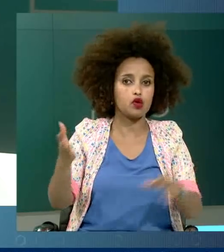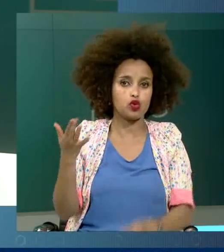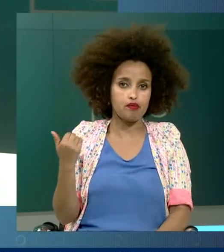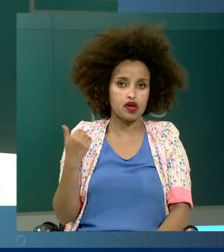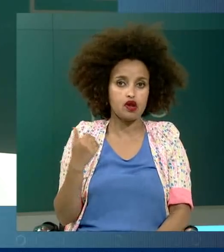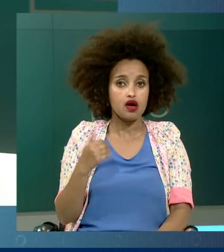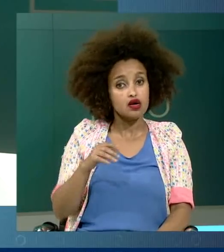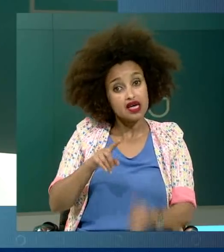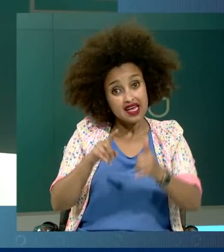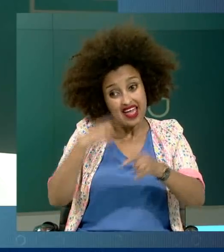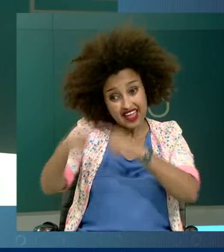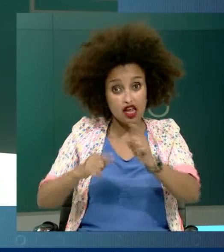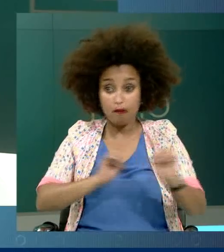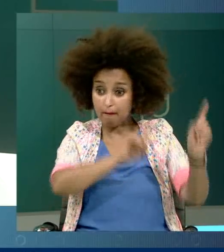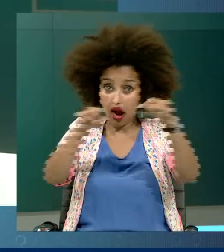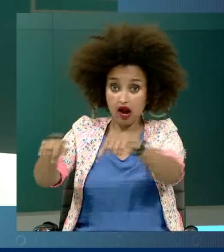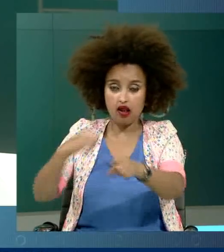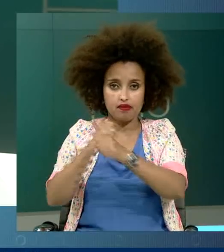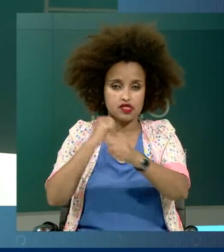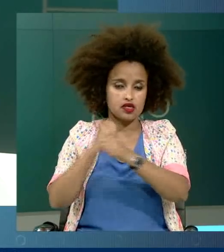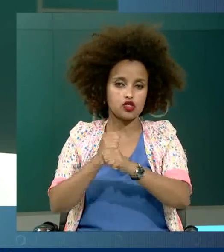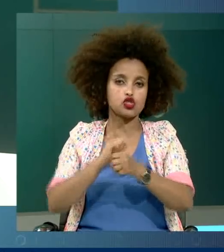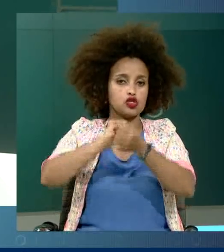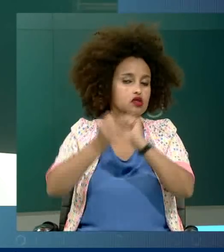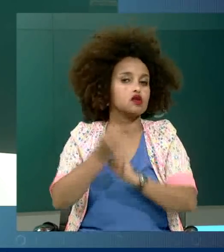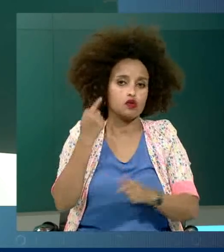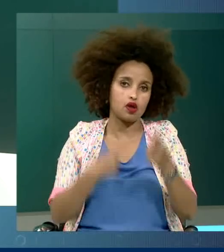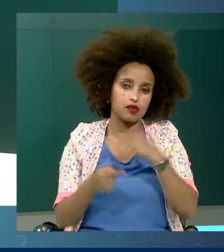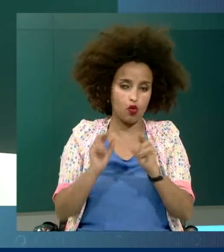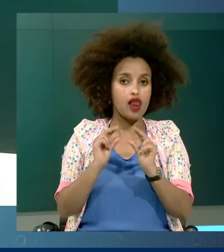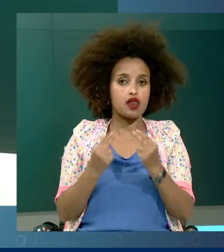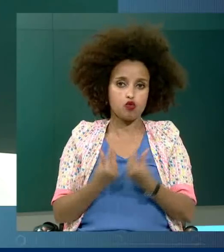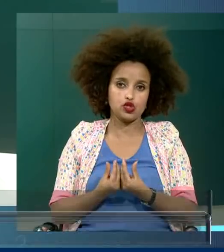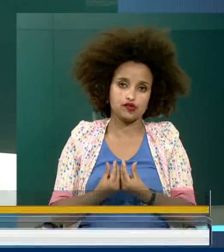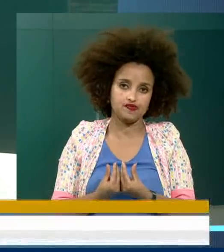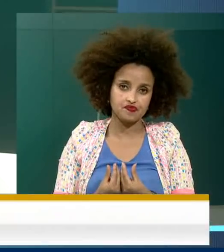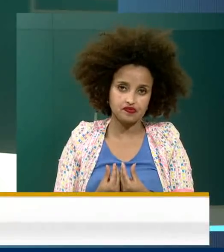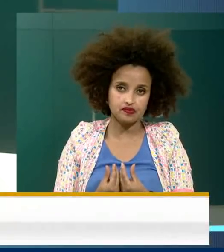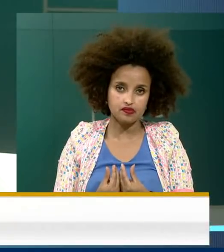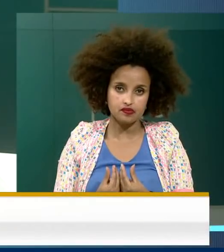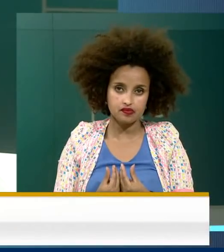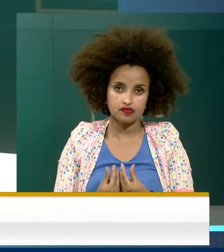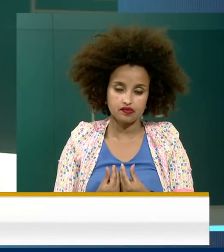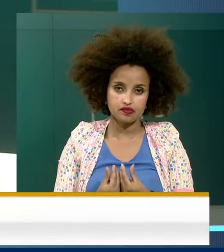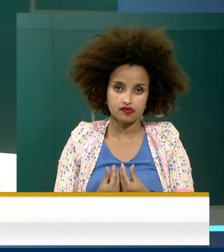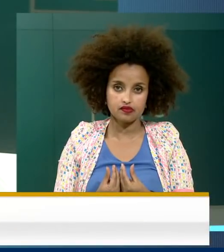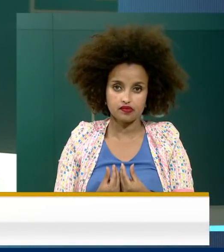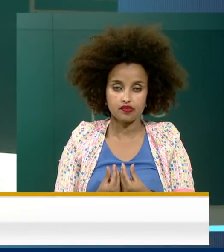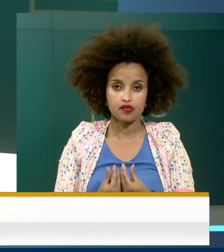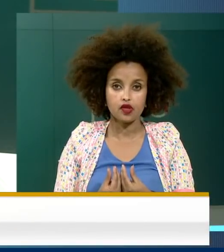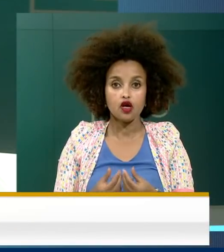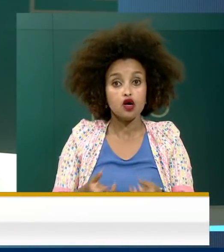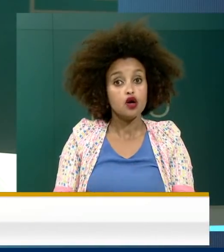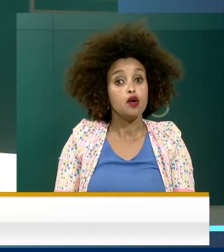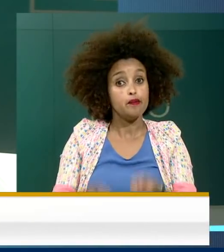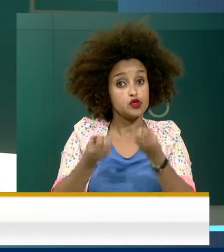መስራታችን ትልቅ ለውጥ አምጥቷል ብለን እናስባለን። እኛም እንደ ቡድንም ማለት ነው ይሄ ነው። እሺ እንግዲህ